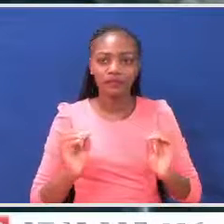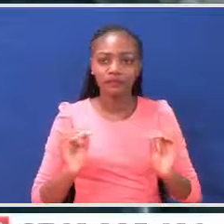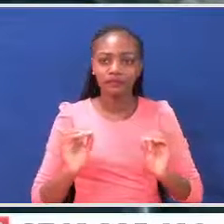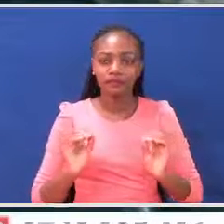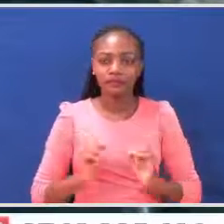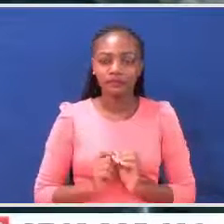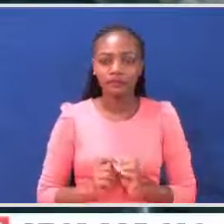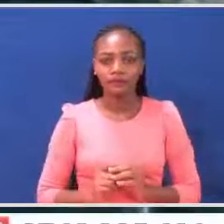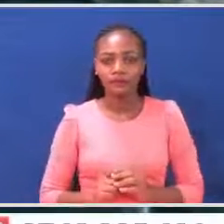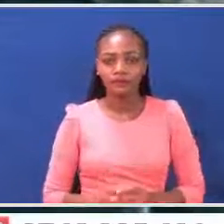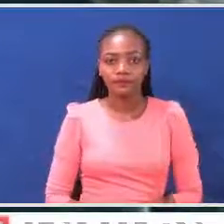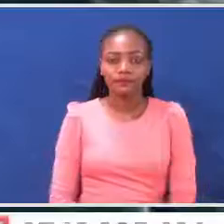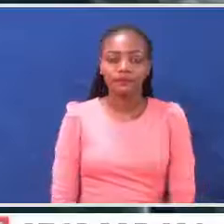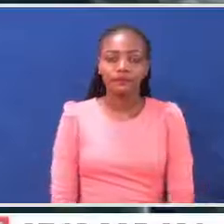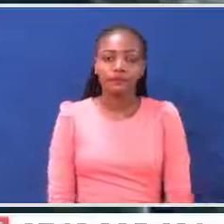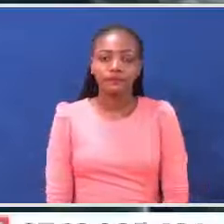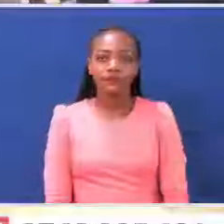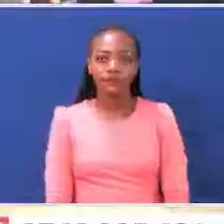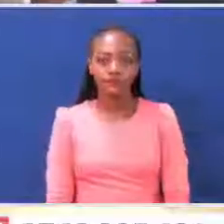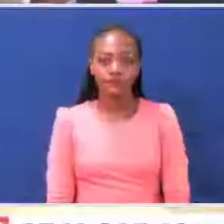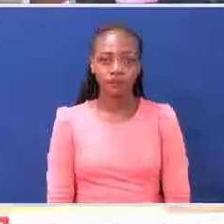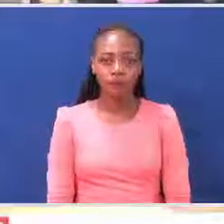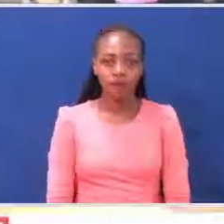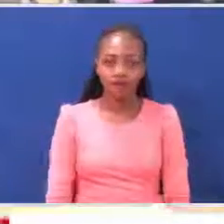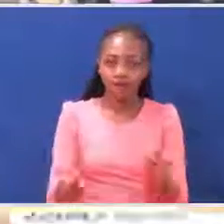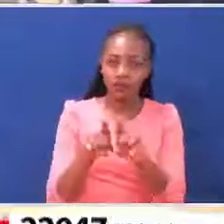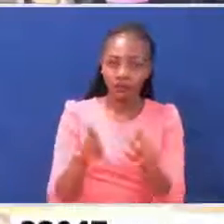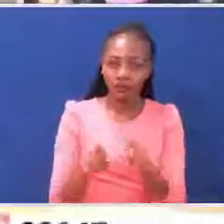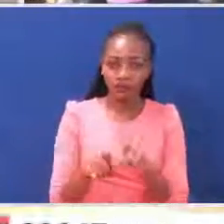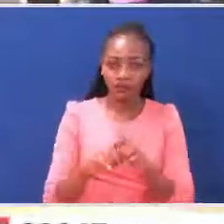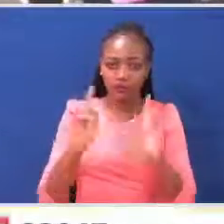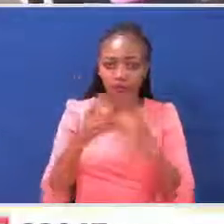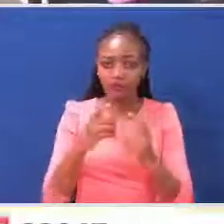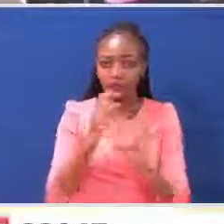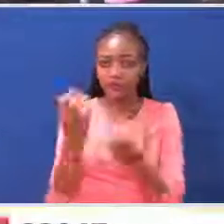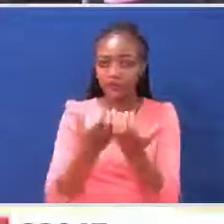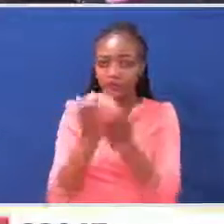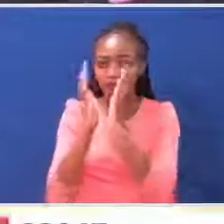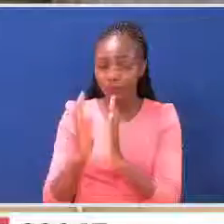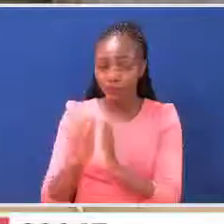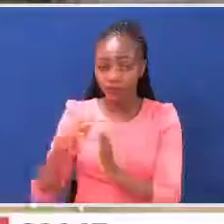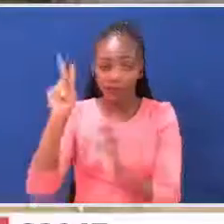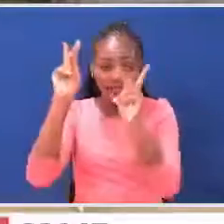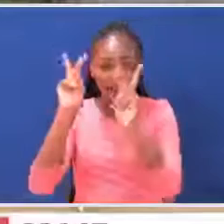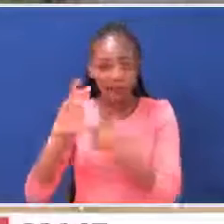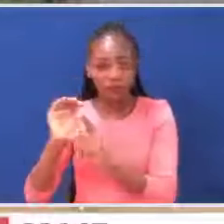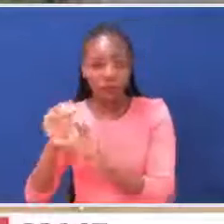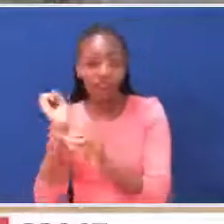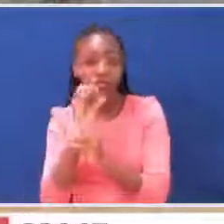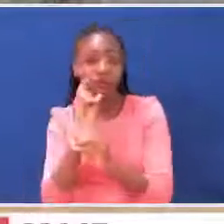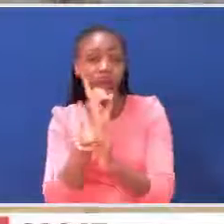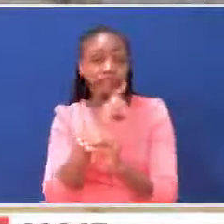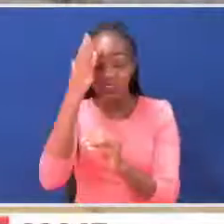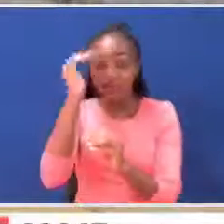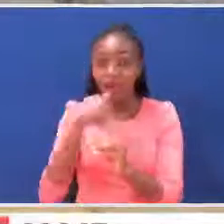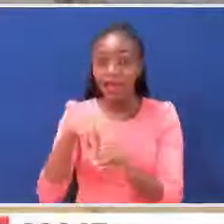of economic or financial benefit. Hata hivyo, baadhi ya wafanyabiashara kaunti ya Kisumu wamelalamika kuwa maafisa